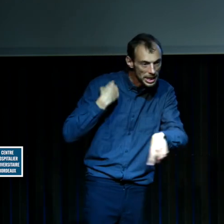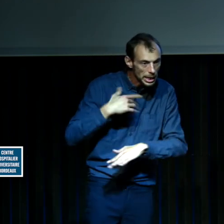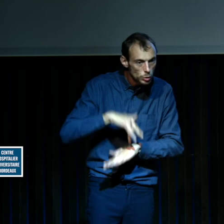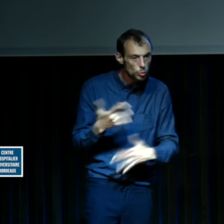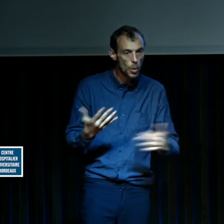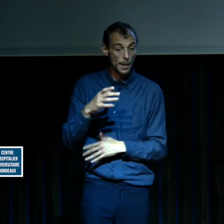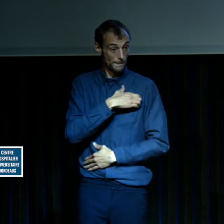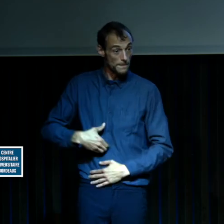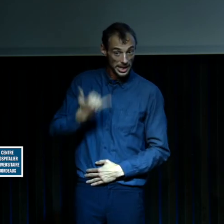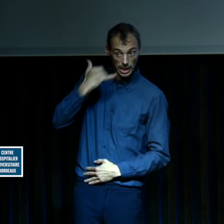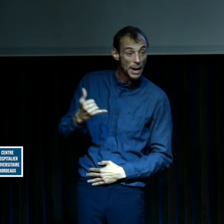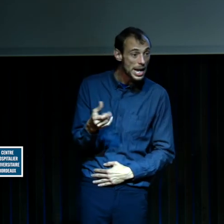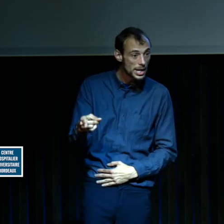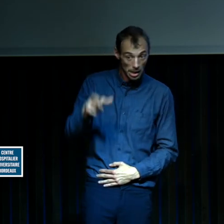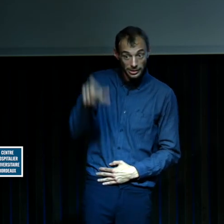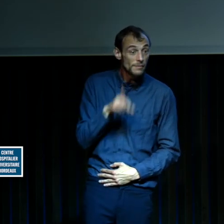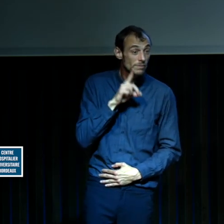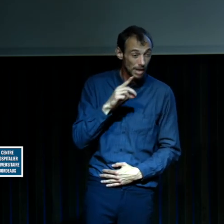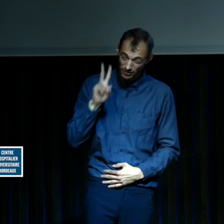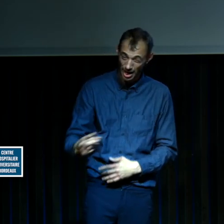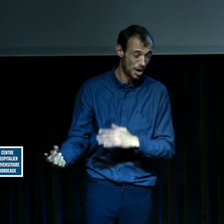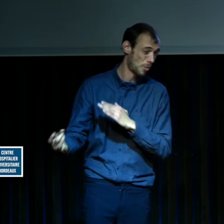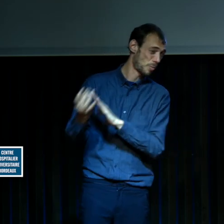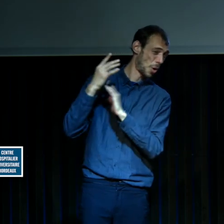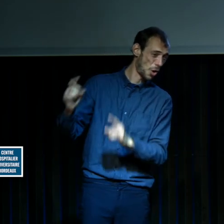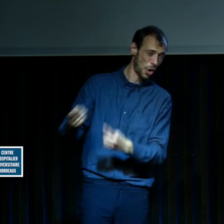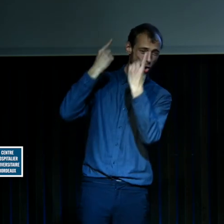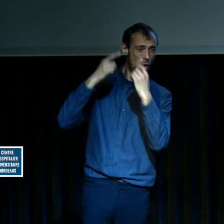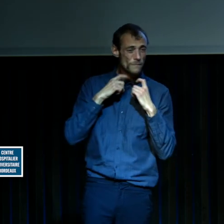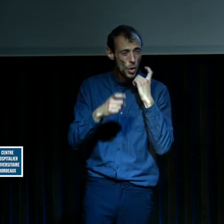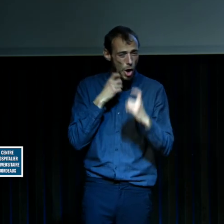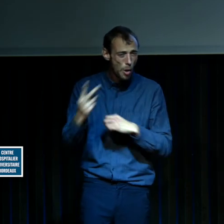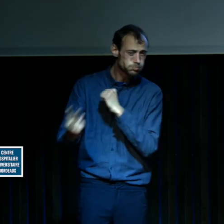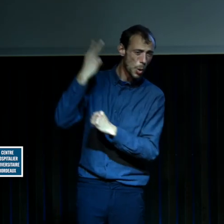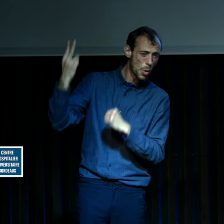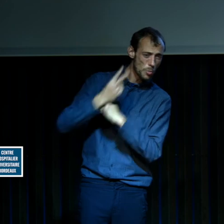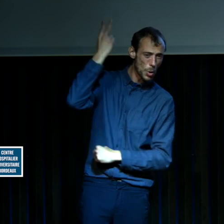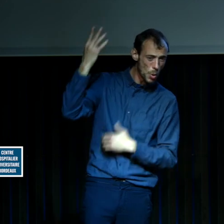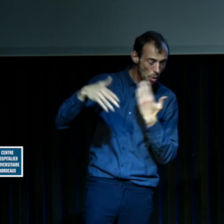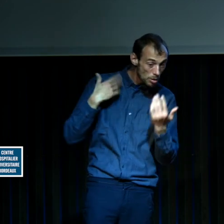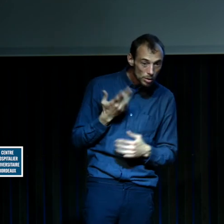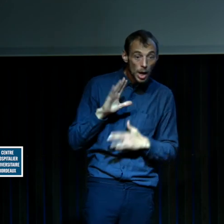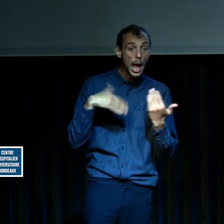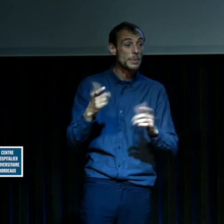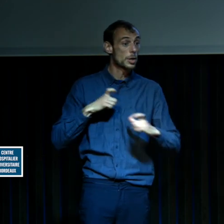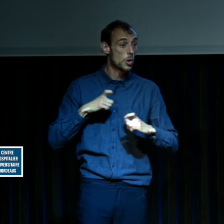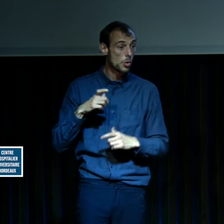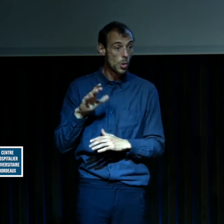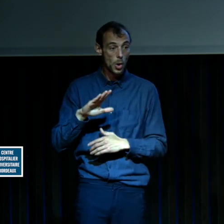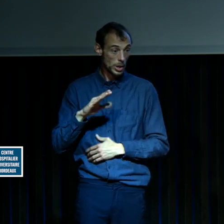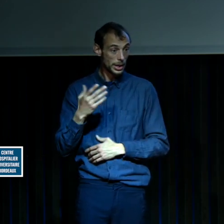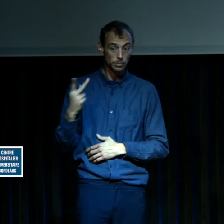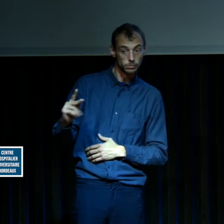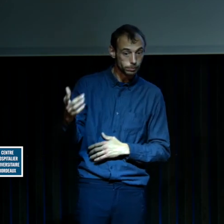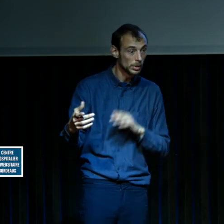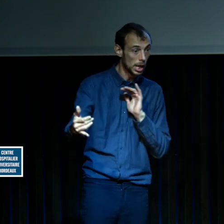agressé verbalement. Et quand son collègue m'a rappelé, j'ai été obligée de lui dire écoutez, excusez-moi pour votre collègue, mais je suis